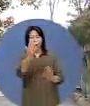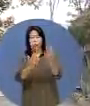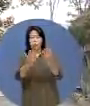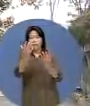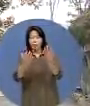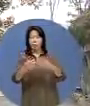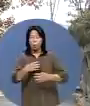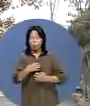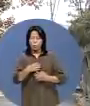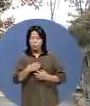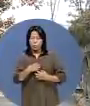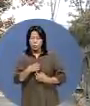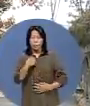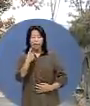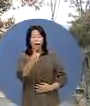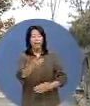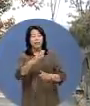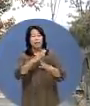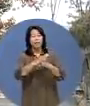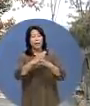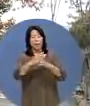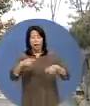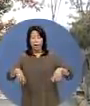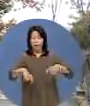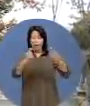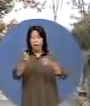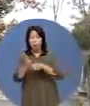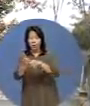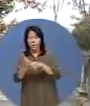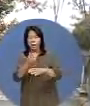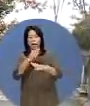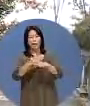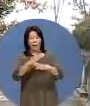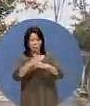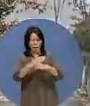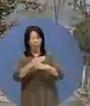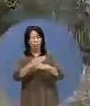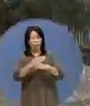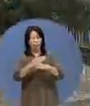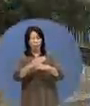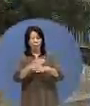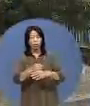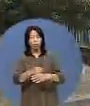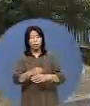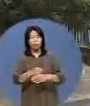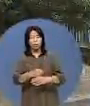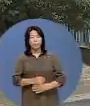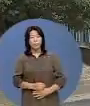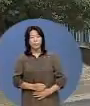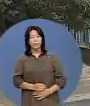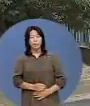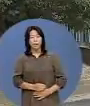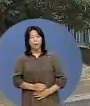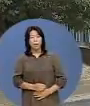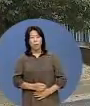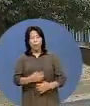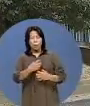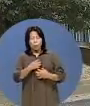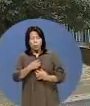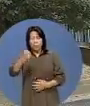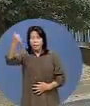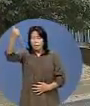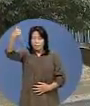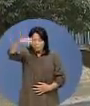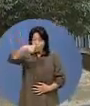は恐ろしい、近づいたらいかん、木を切ったらいかんと言うんですけど、その恐ろしいたたりの